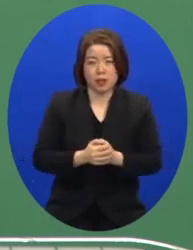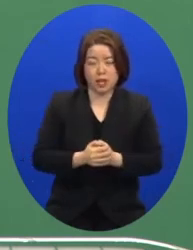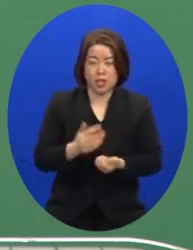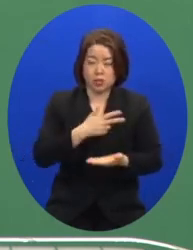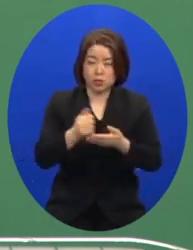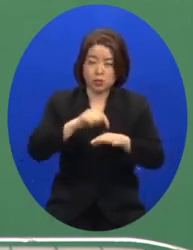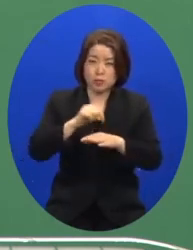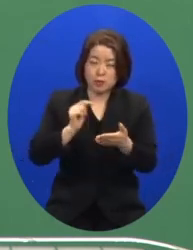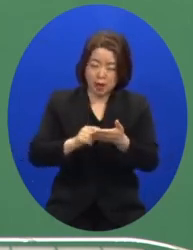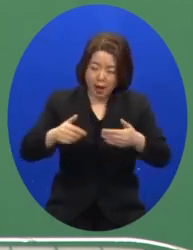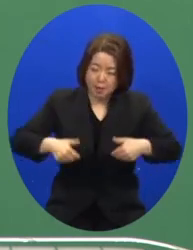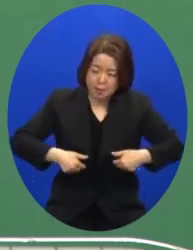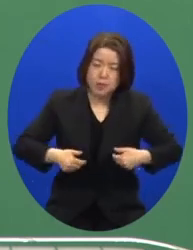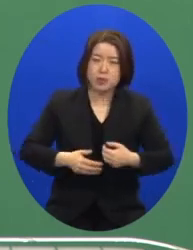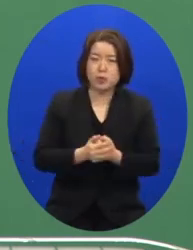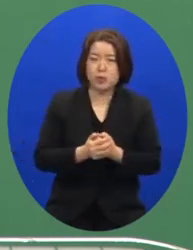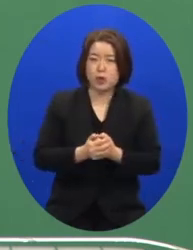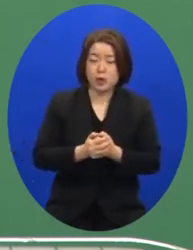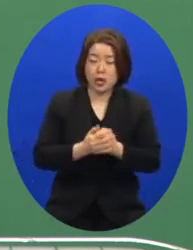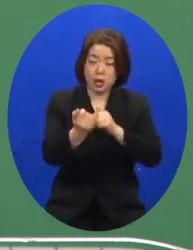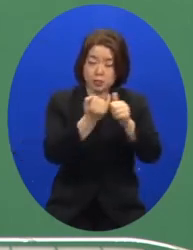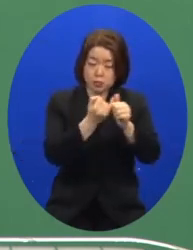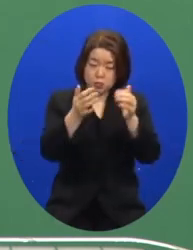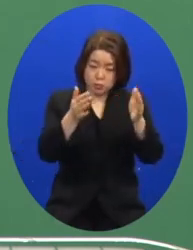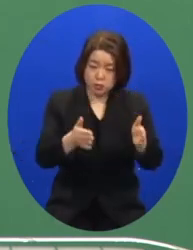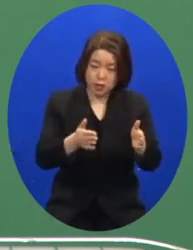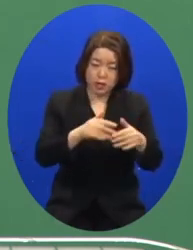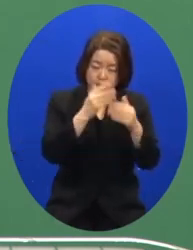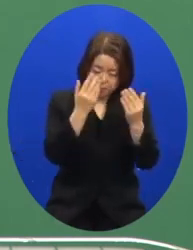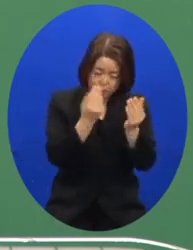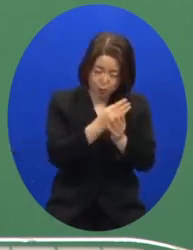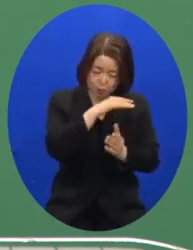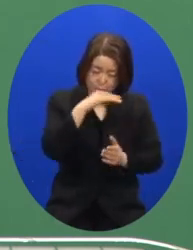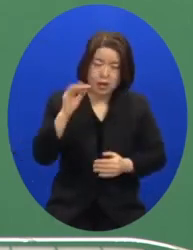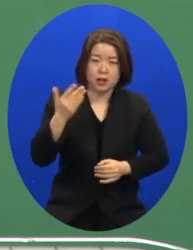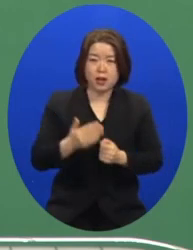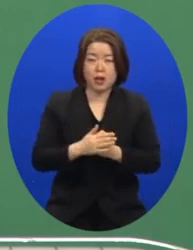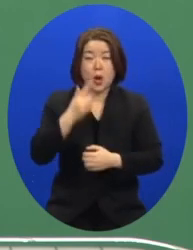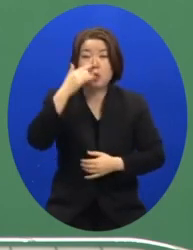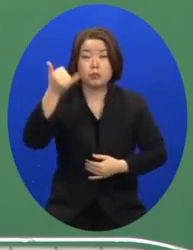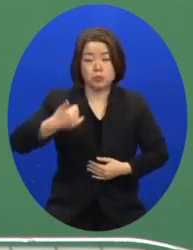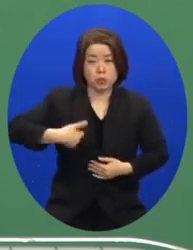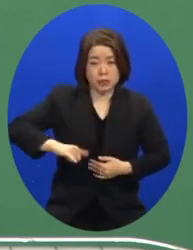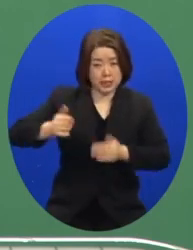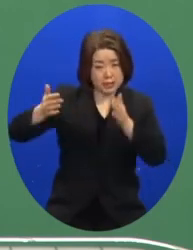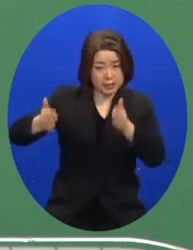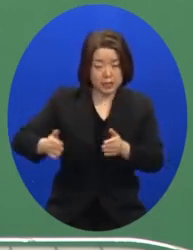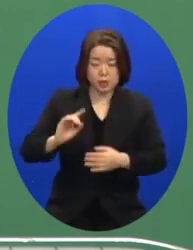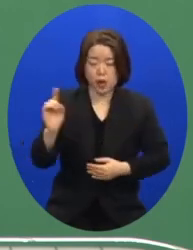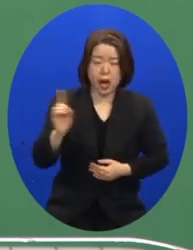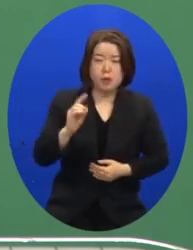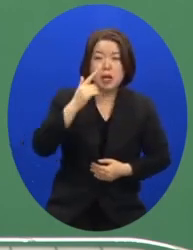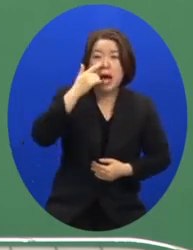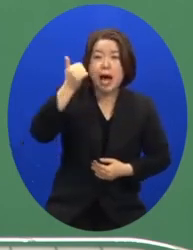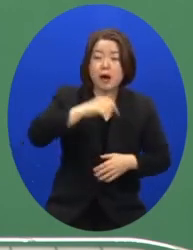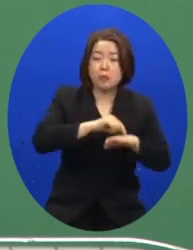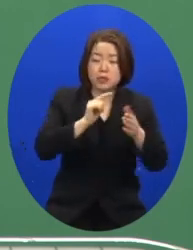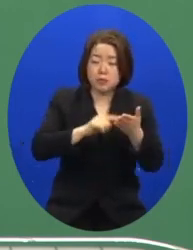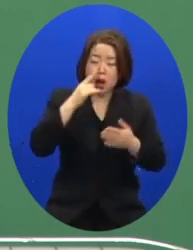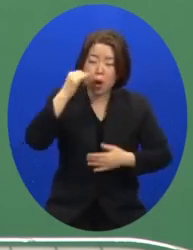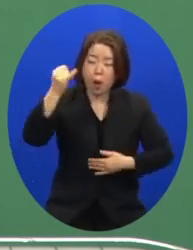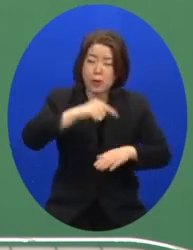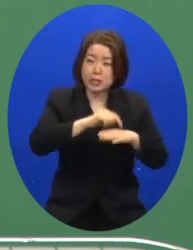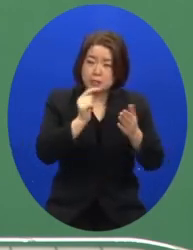품어야 부부사이가 온 전해줘요 부모 자녀 사이에도 아무리 아버지 마음 어머니